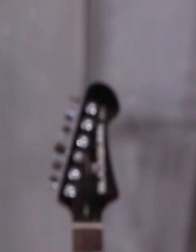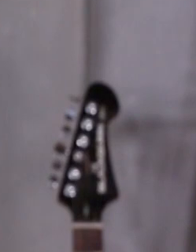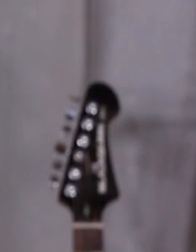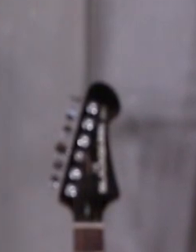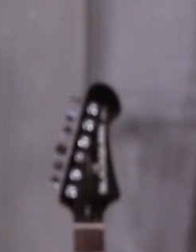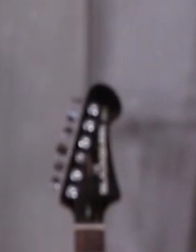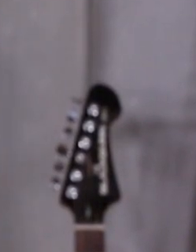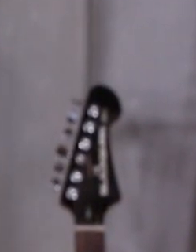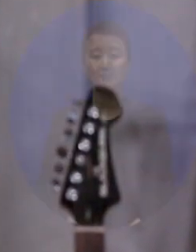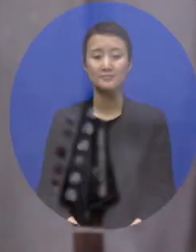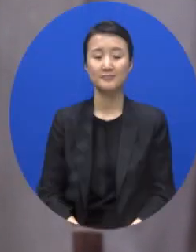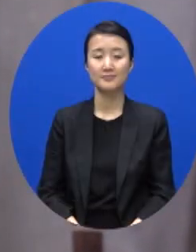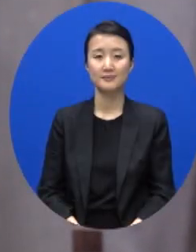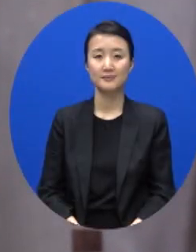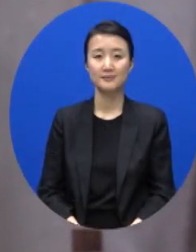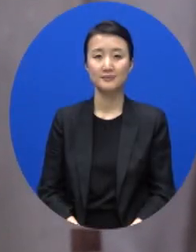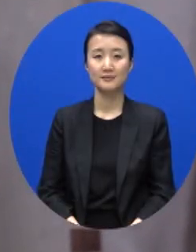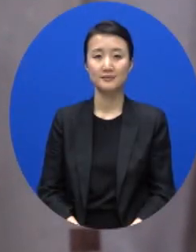안녕하세요.